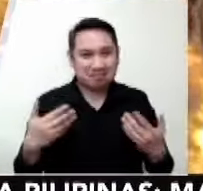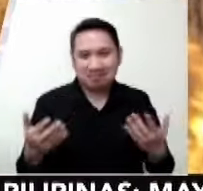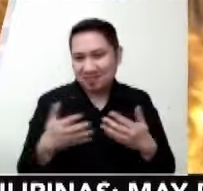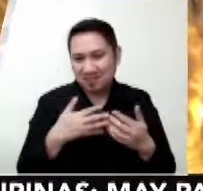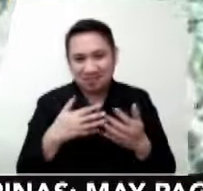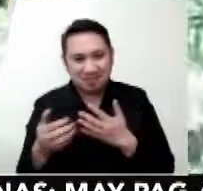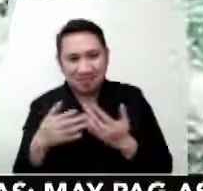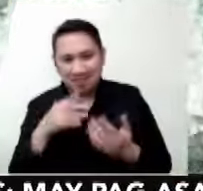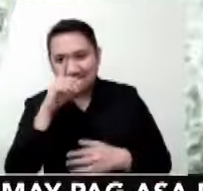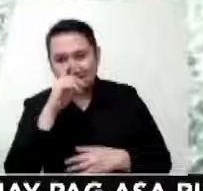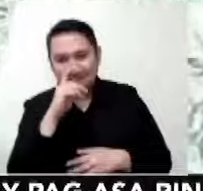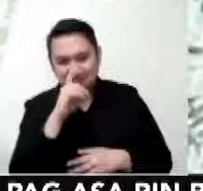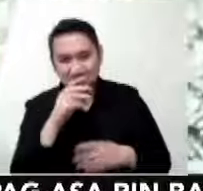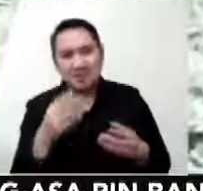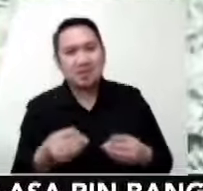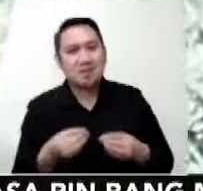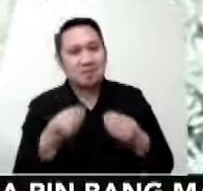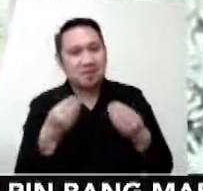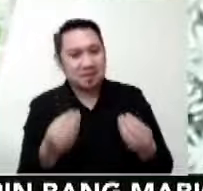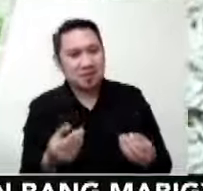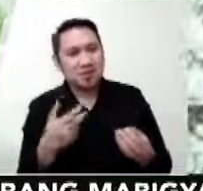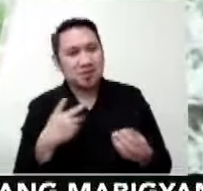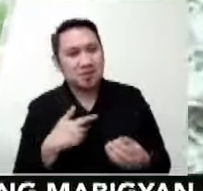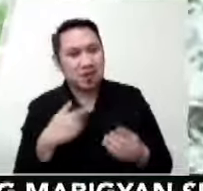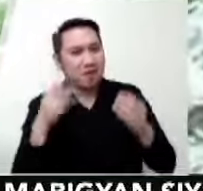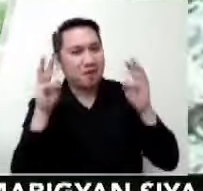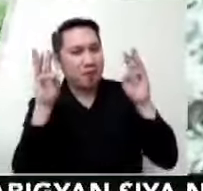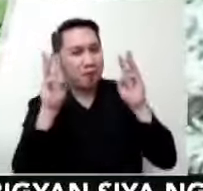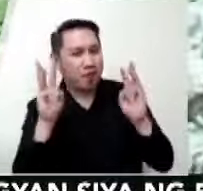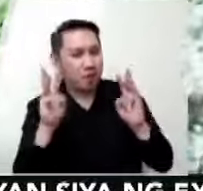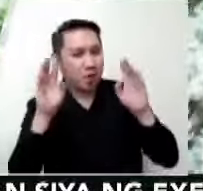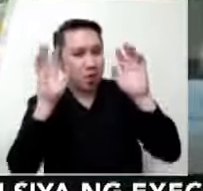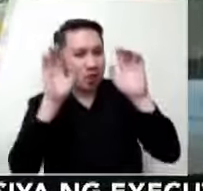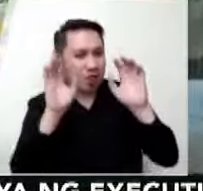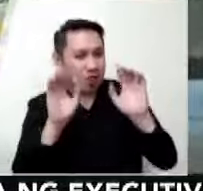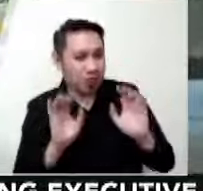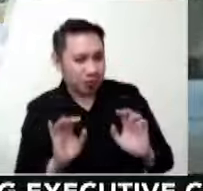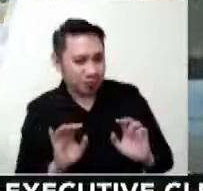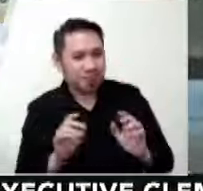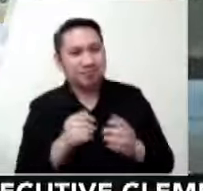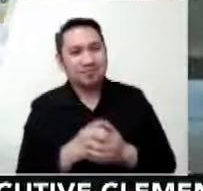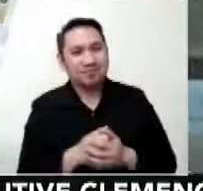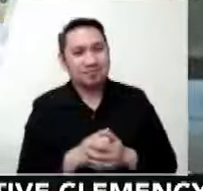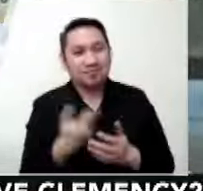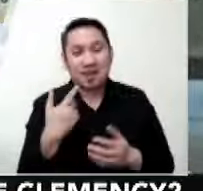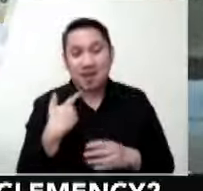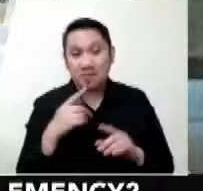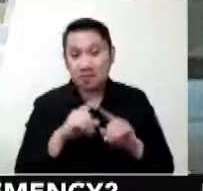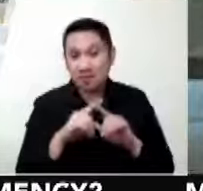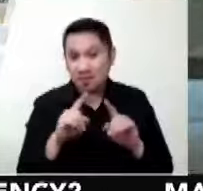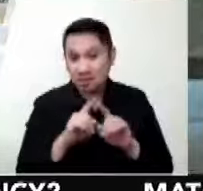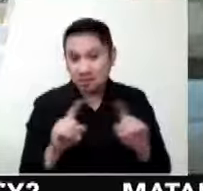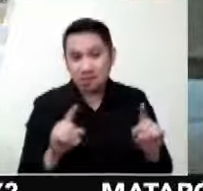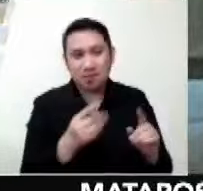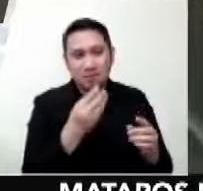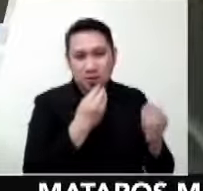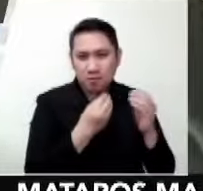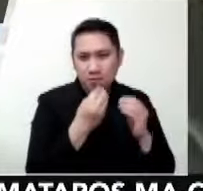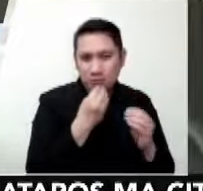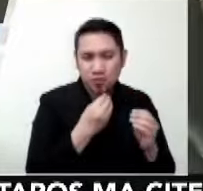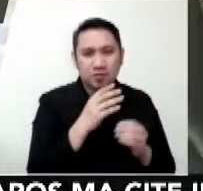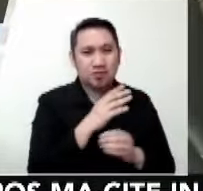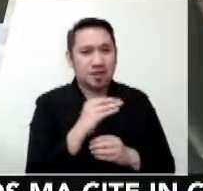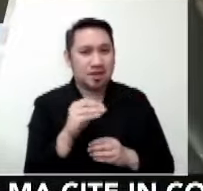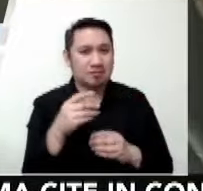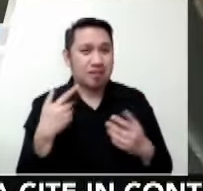ng Winter Wonderland Fields very festive ang mood sa loob ng village tampok ang iba't ibang Christmas themed boots mayroong food stalls kung